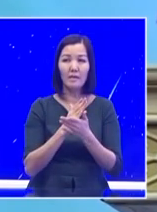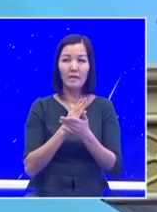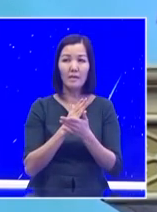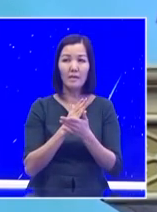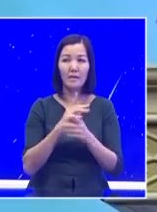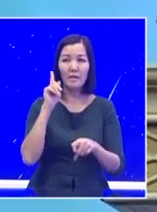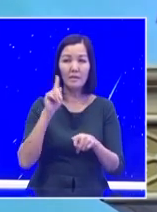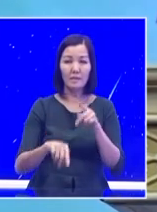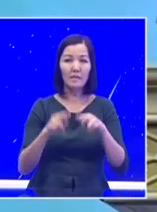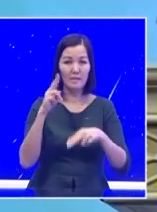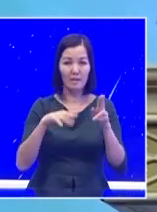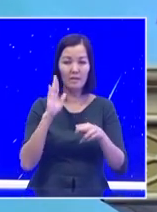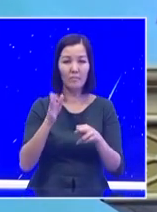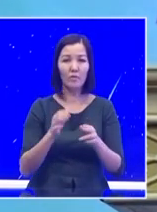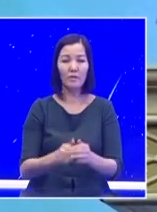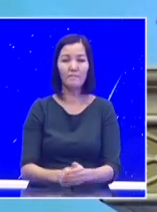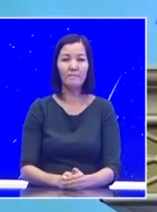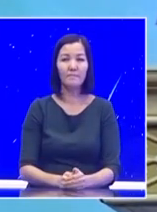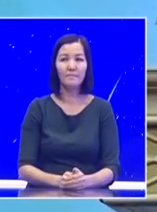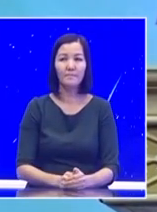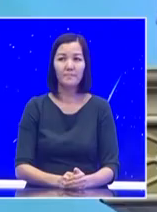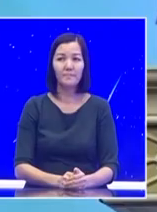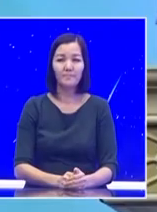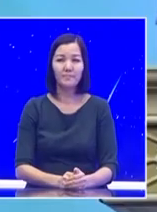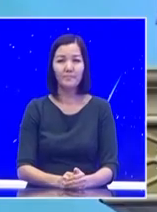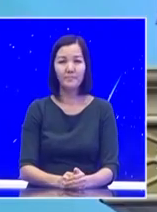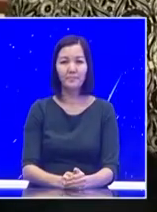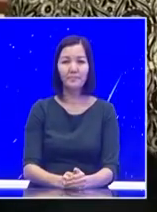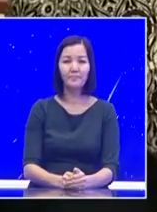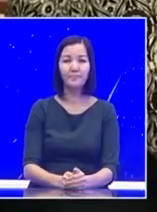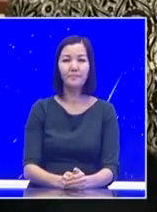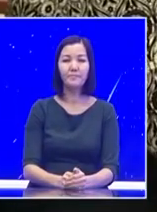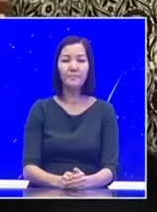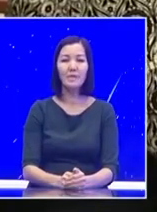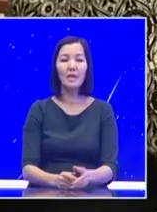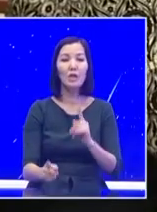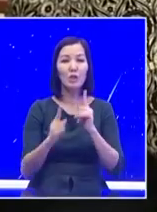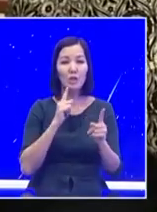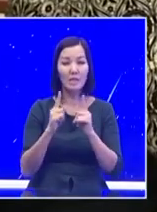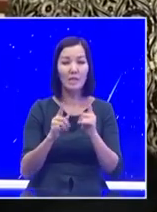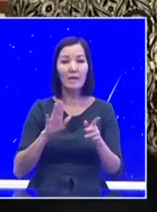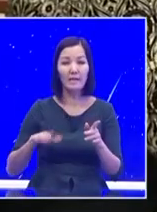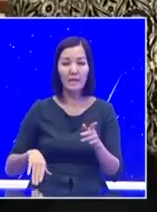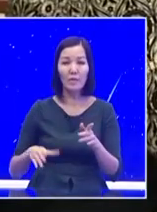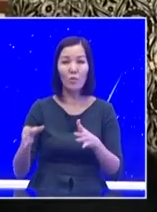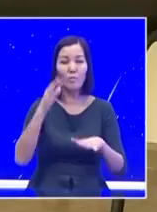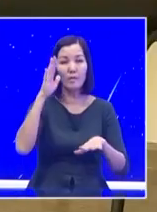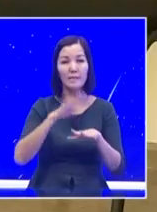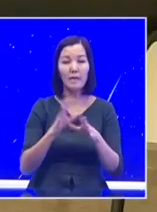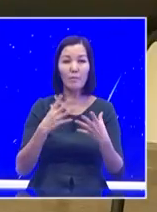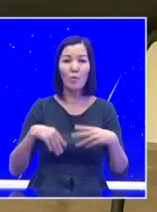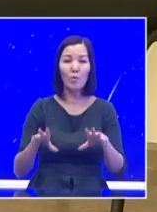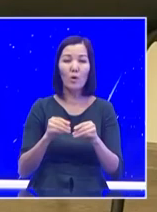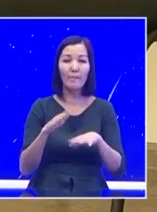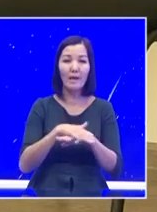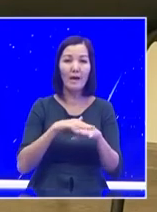ғана сала бастайық. Есептік жиыннан соң Амандық Ғаббасұлы қоғамдық қабылдау өткізді.